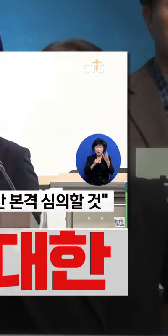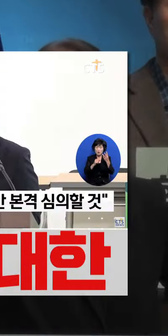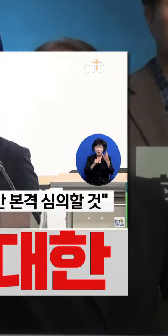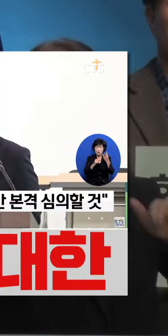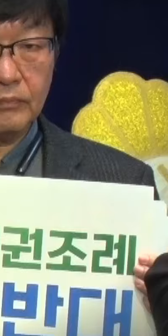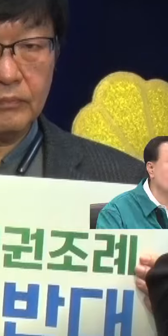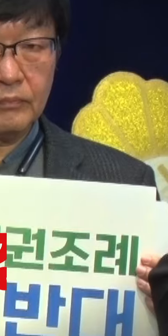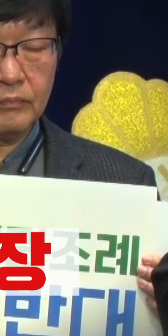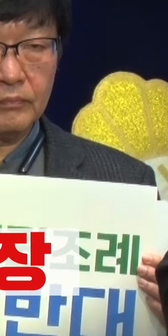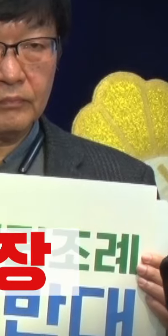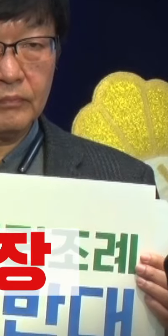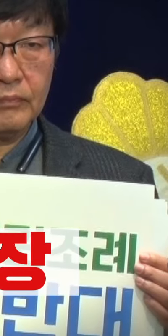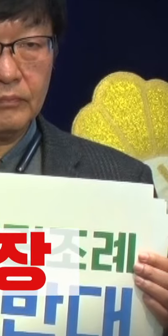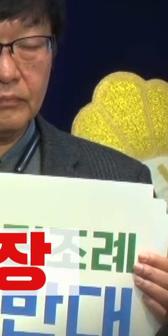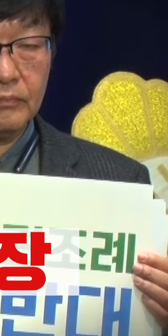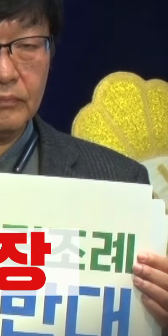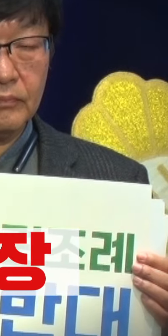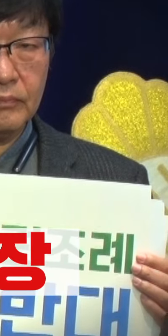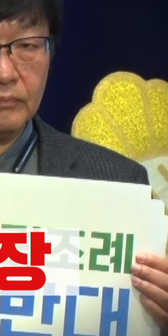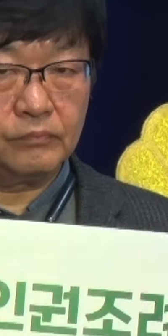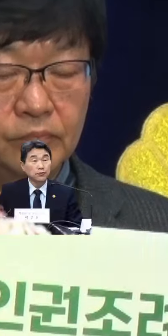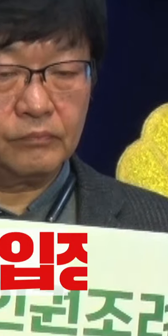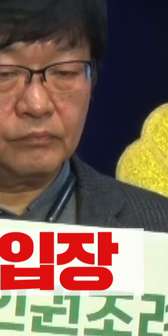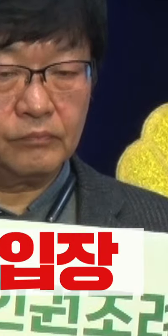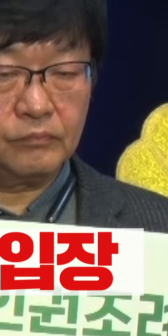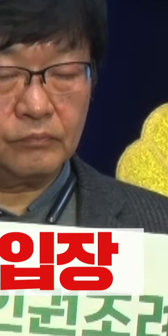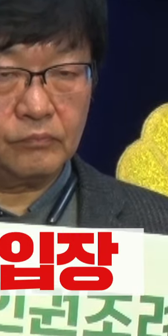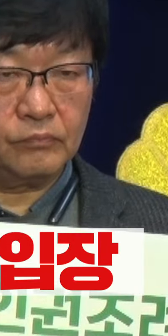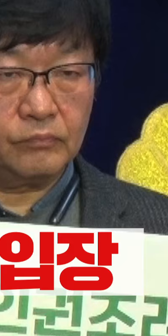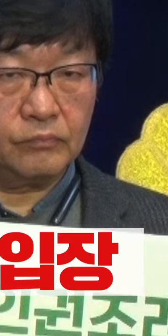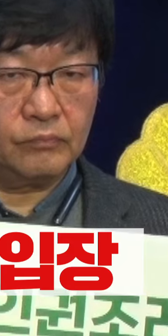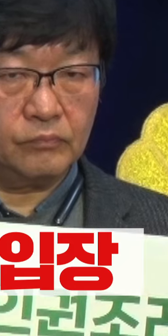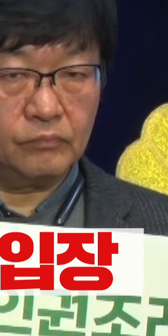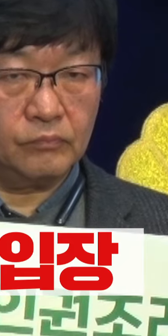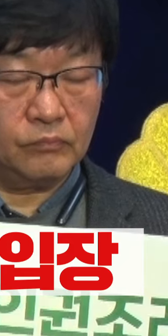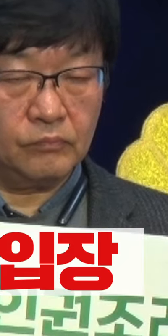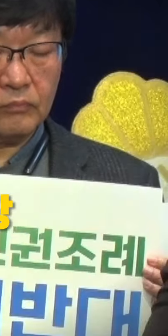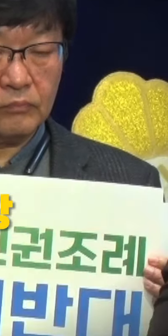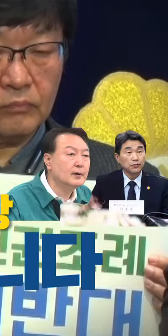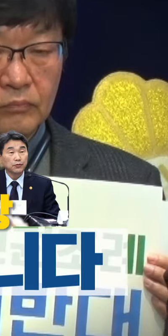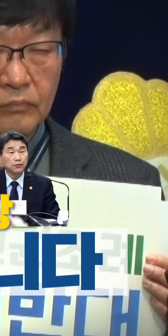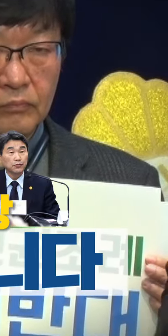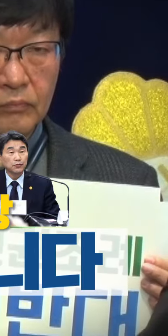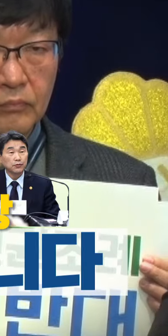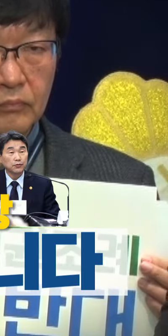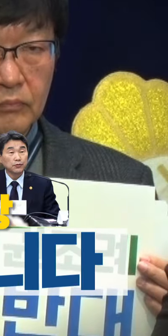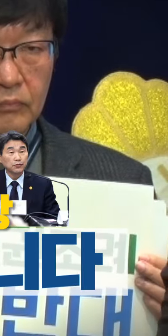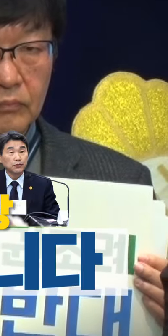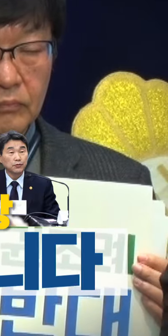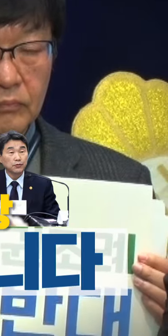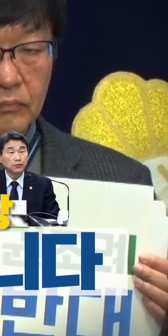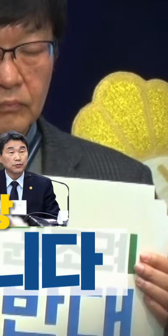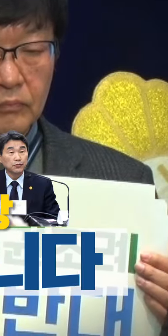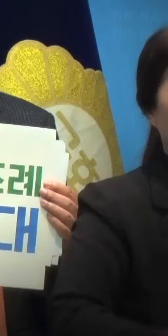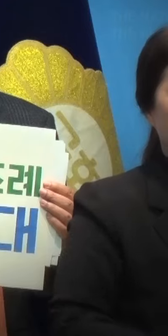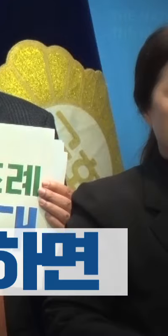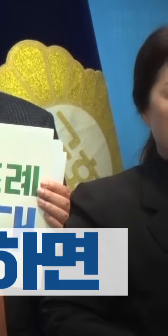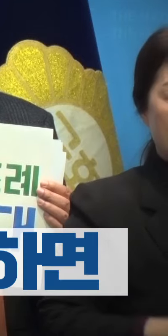학생인권조례 폐지에 대한 윤석열 대통령의 입장, 이주호 교육부 장관의 입장 밝혀주시기